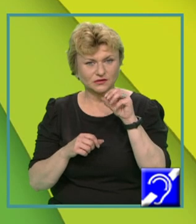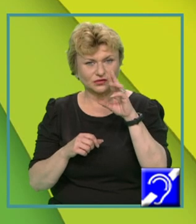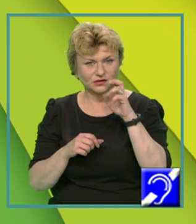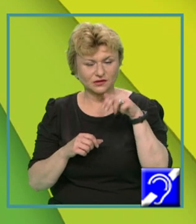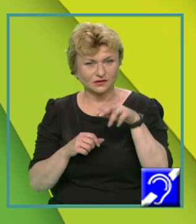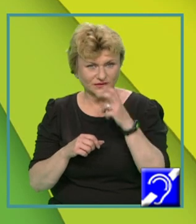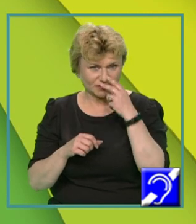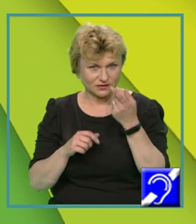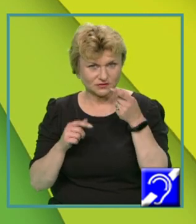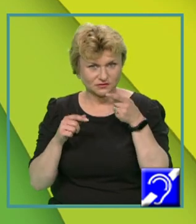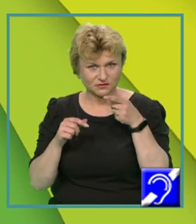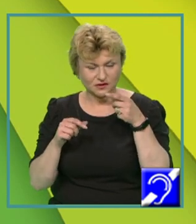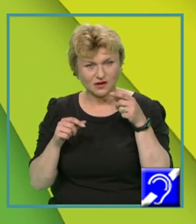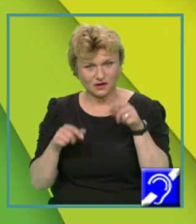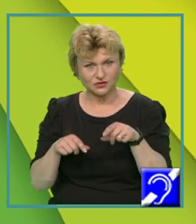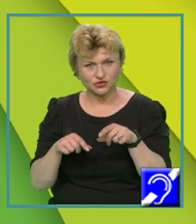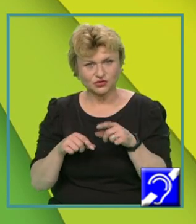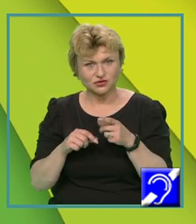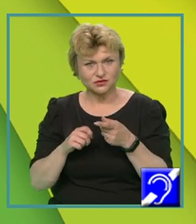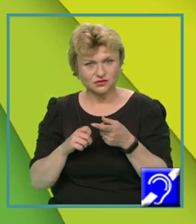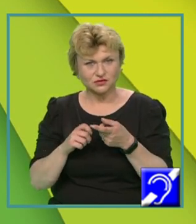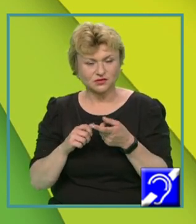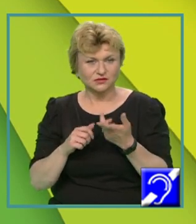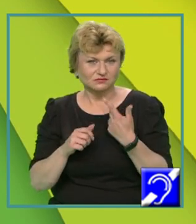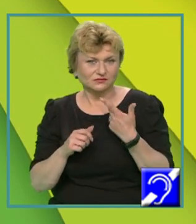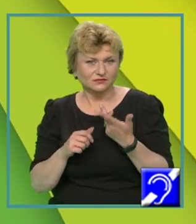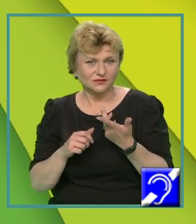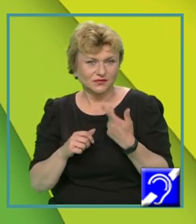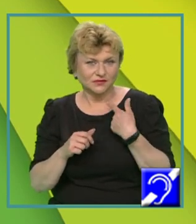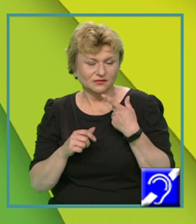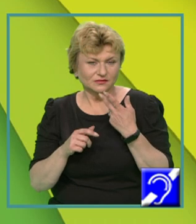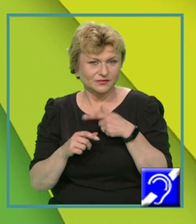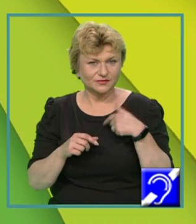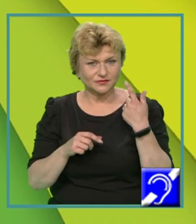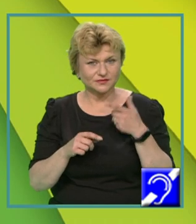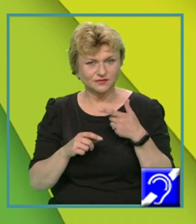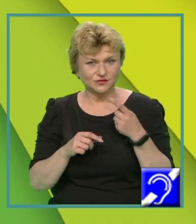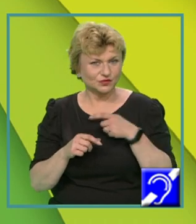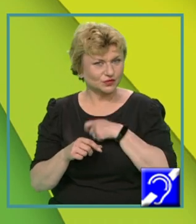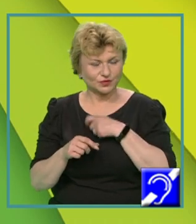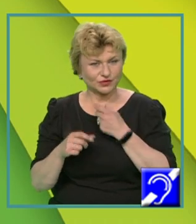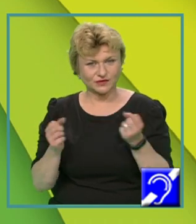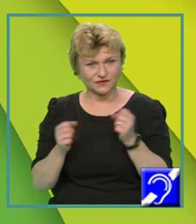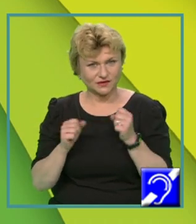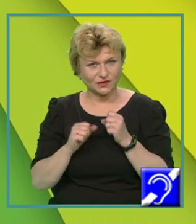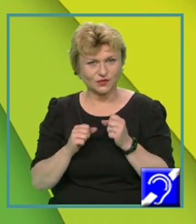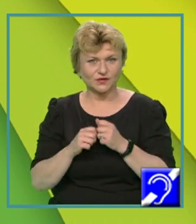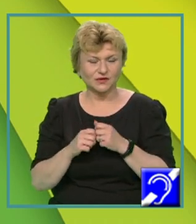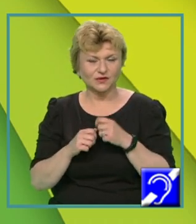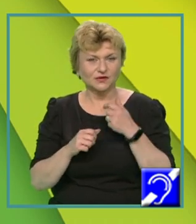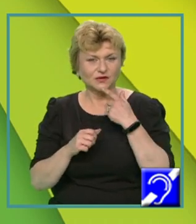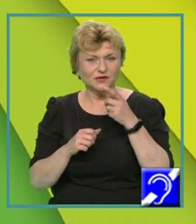avem mixedemul cu creștere în greutate și lentoare, da, și nu suportă frigul, cu